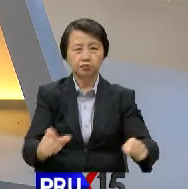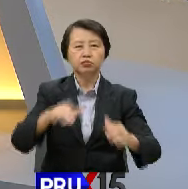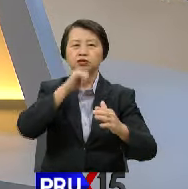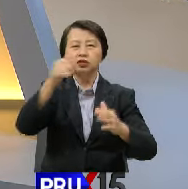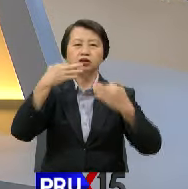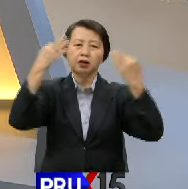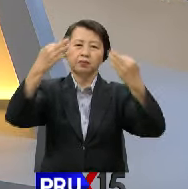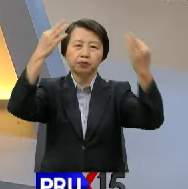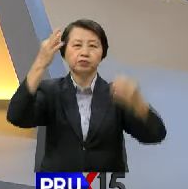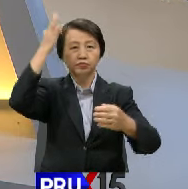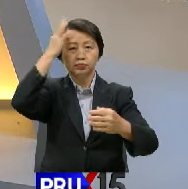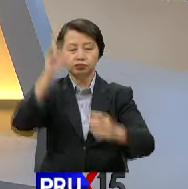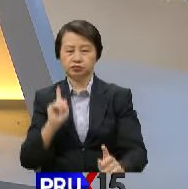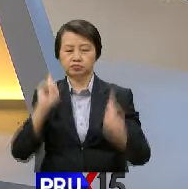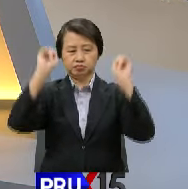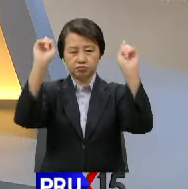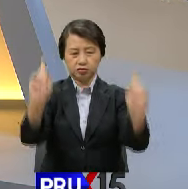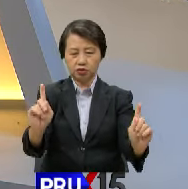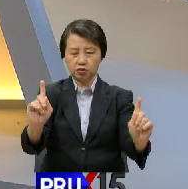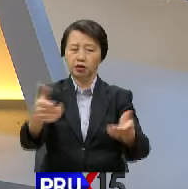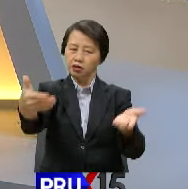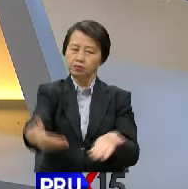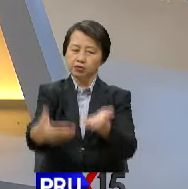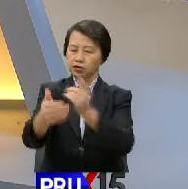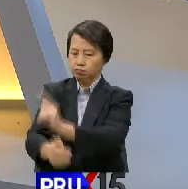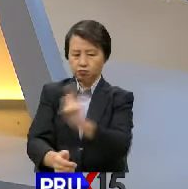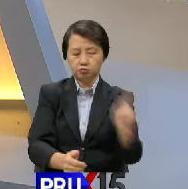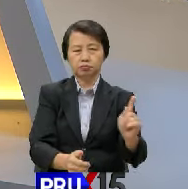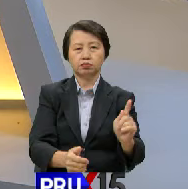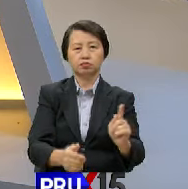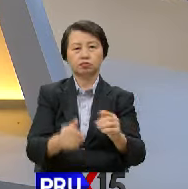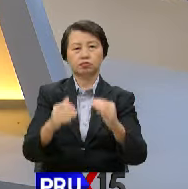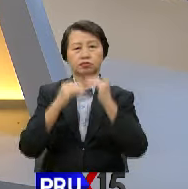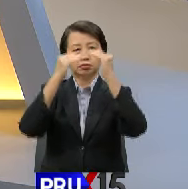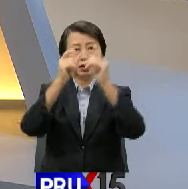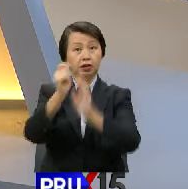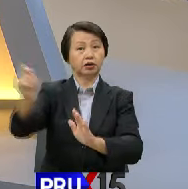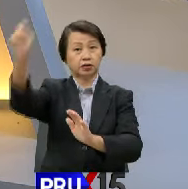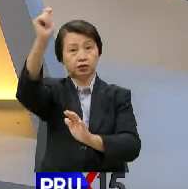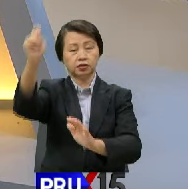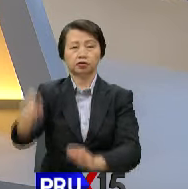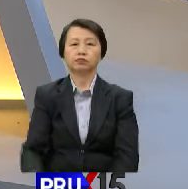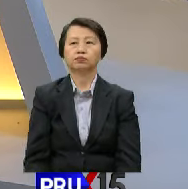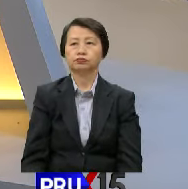populer diberi kapas keutuhan untuk tampil memperkenalkan diri masing-masing diberikan lebih tinggi